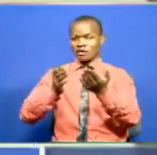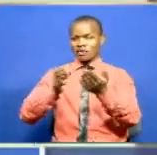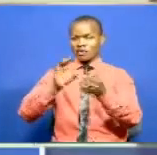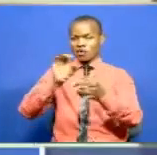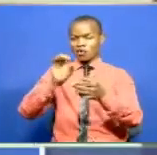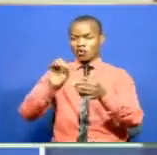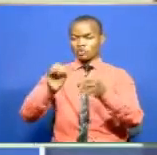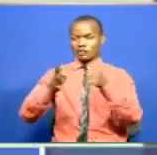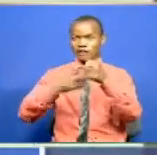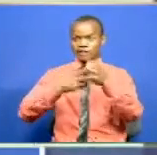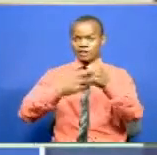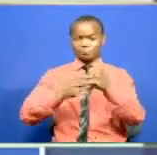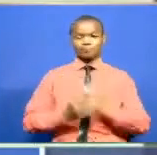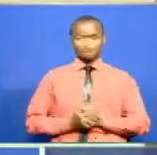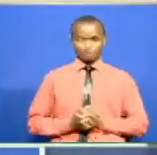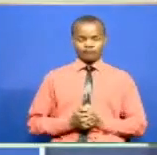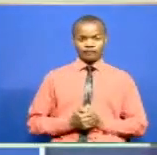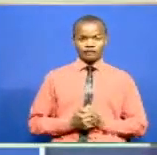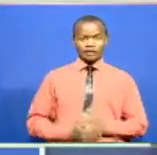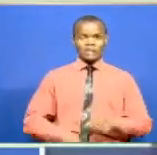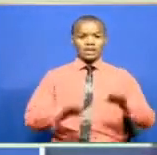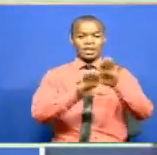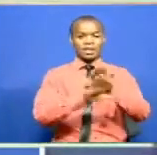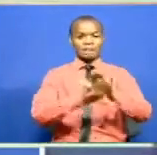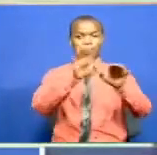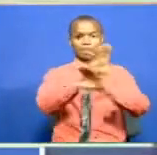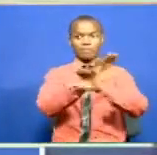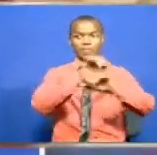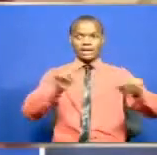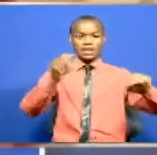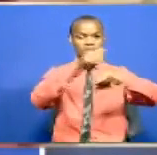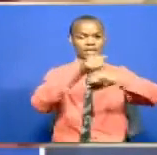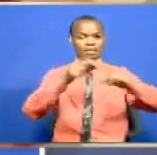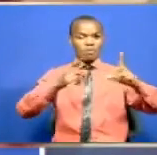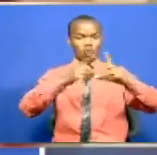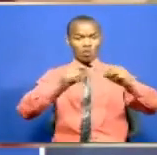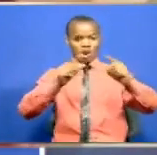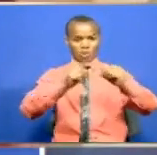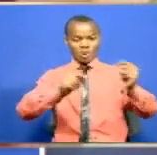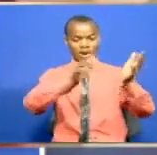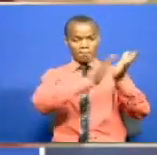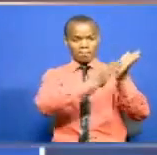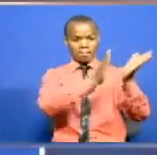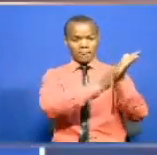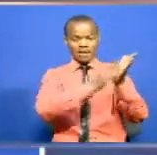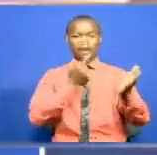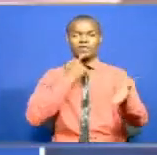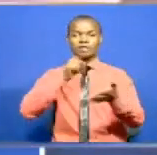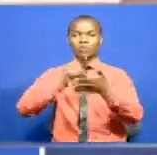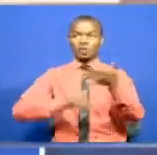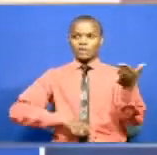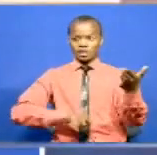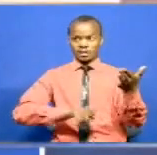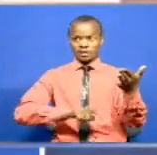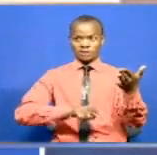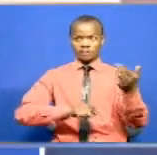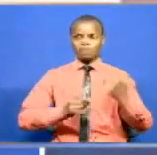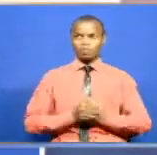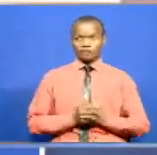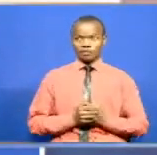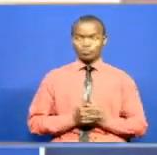kwa hisia mseto. Naibu rais William Ruto kwenye ujumbe wake wa pongezi kwa Bader amesema na